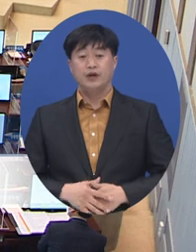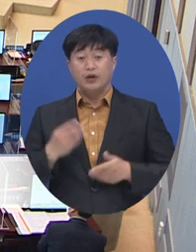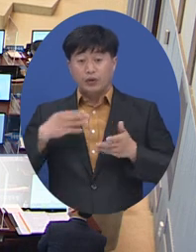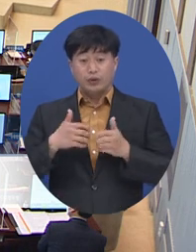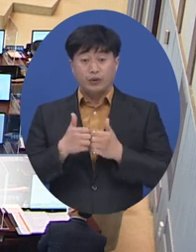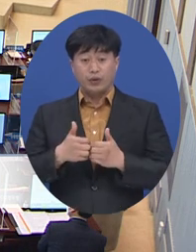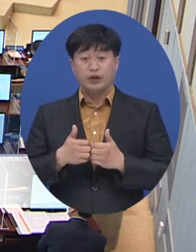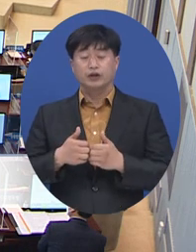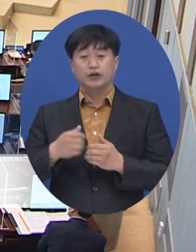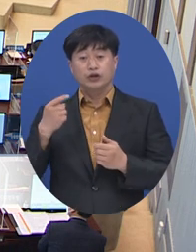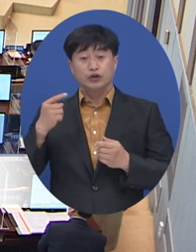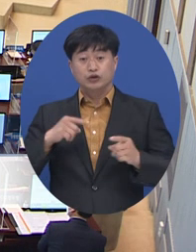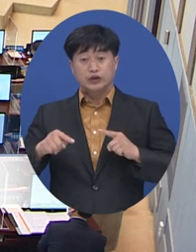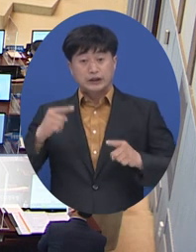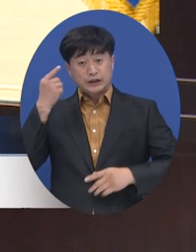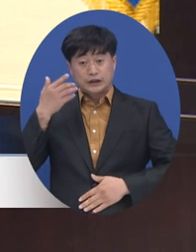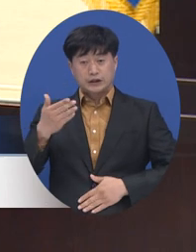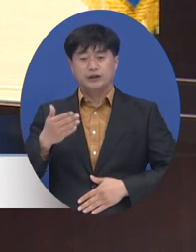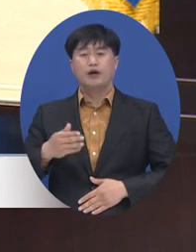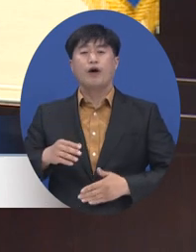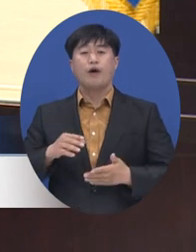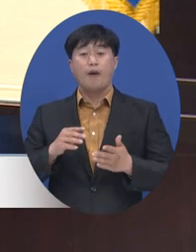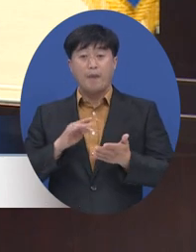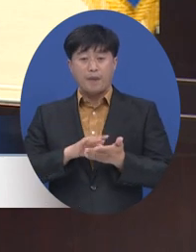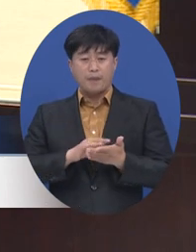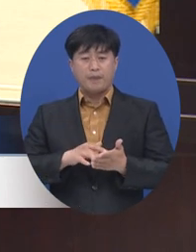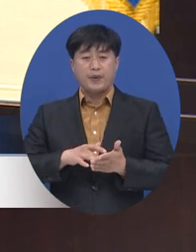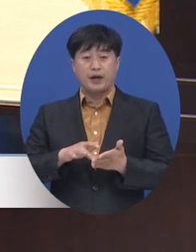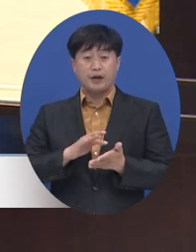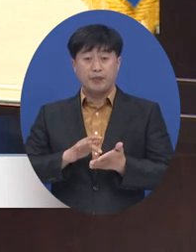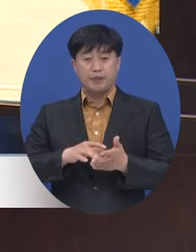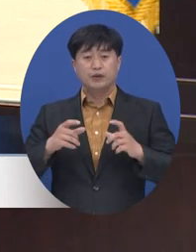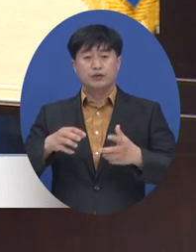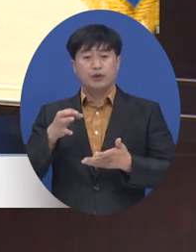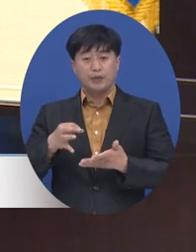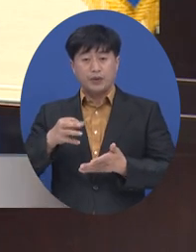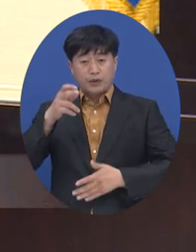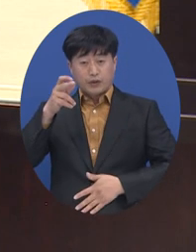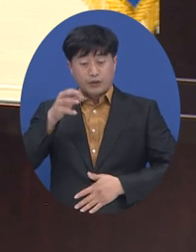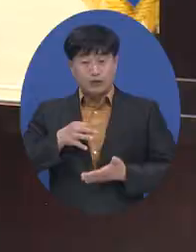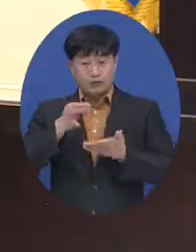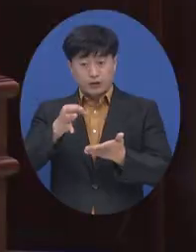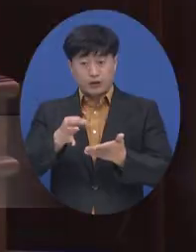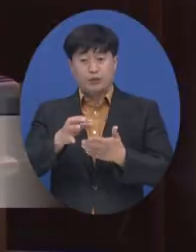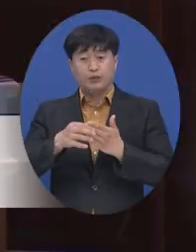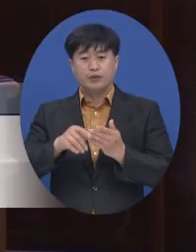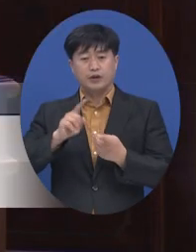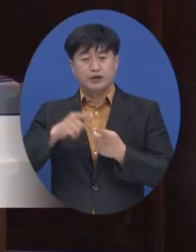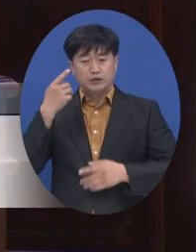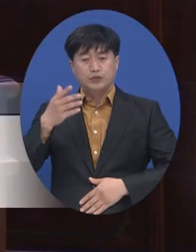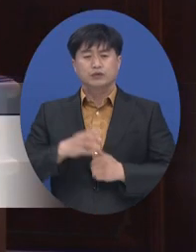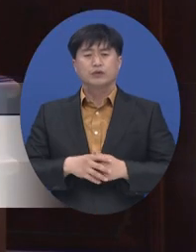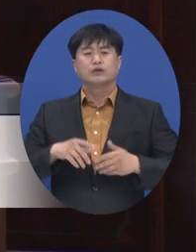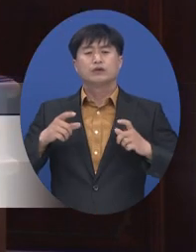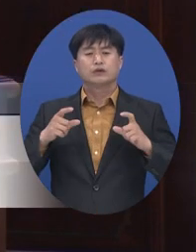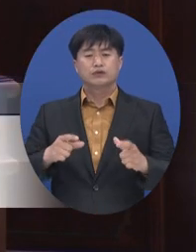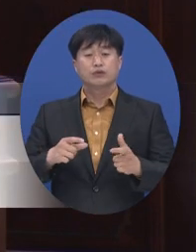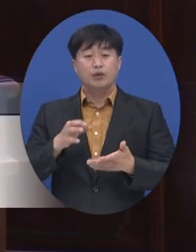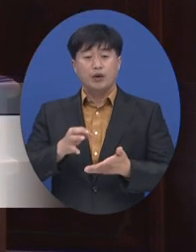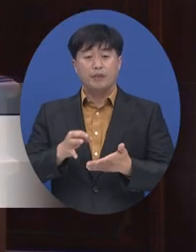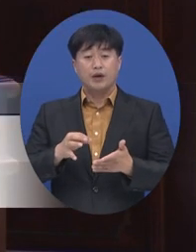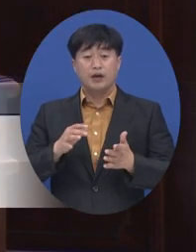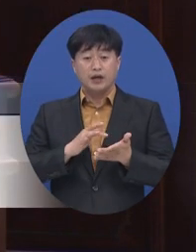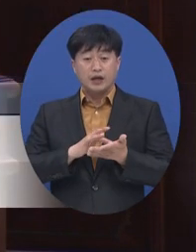경우도 회도 정 질의에서 는 모바일 즈 화폐 결제시스템 스팽 상황에 대한 질문이 나왔을까 적합해 온라인 결제시스템